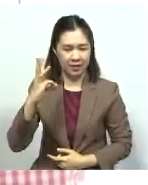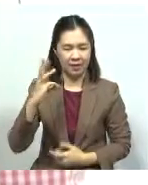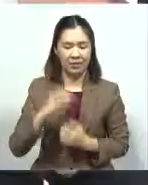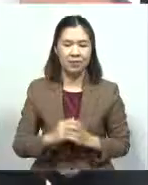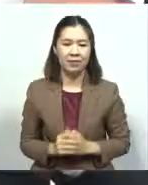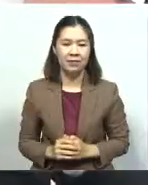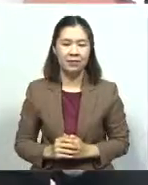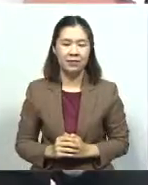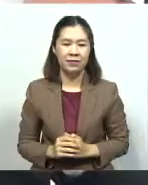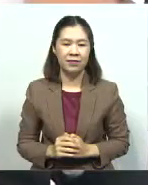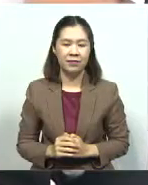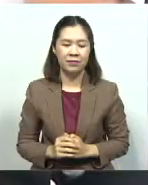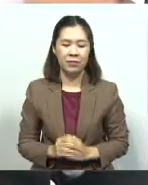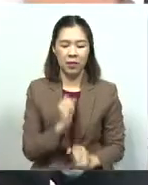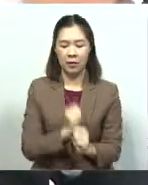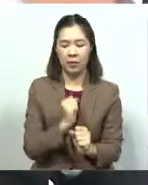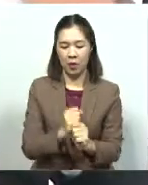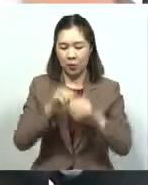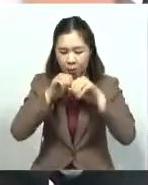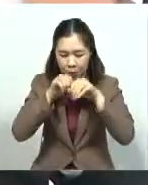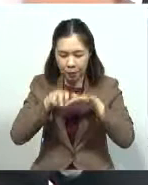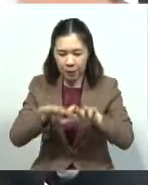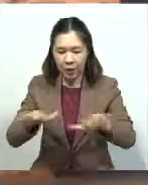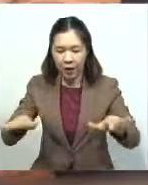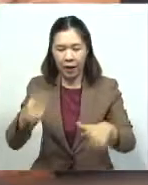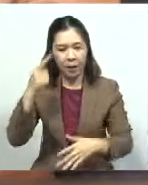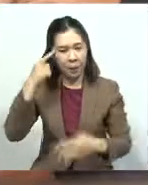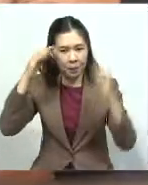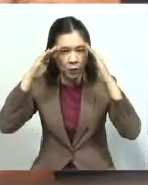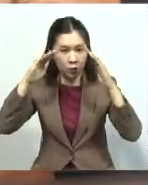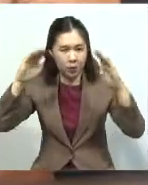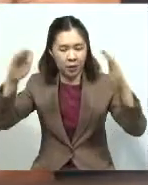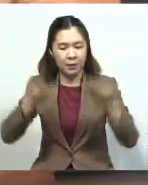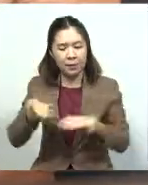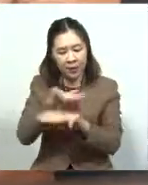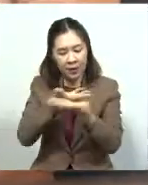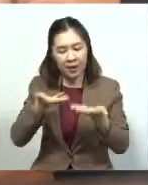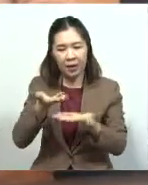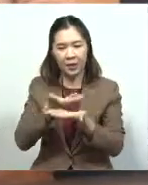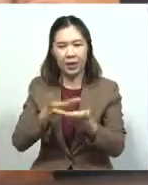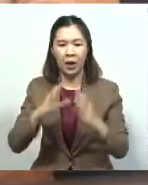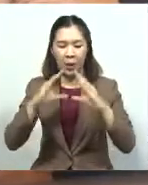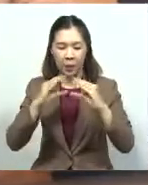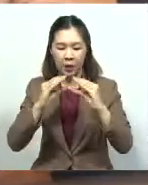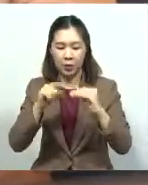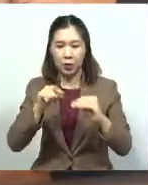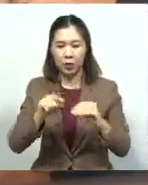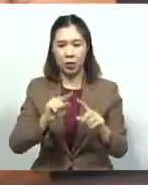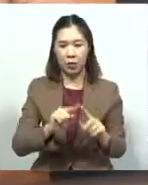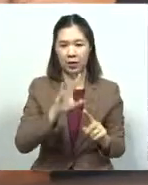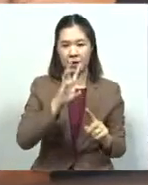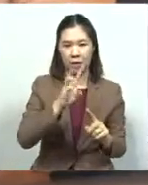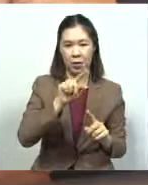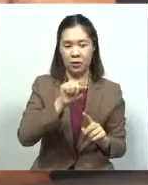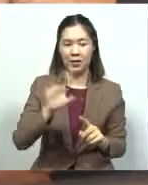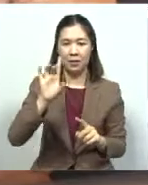ก็ยังเป็นการเผยแพร่ผลการดำเนินงานและการแลกเปลี่ยนเรียนรู้ประสบการณ์นะครับซึ่งงานประชุมดังกล่าวนะครับก็จะจัดขึ้นระหว่างวันที่6